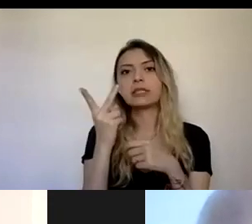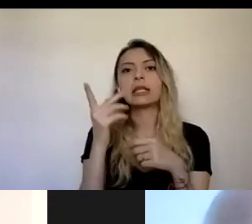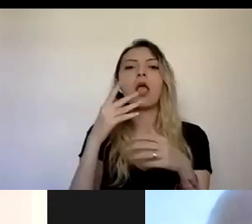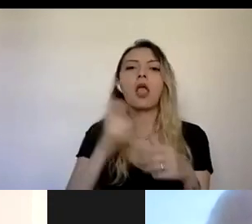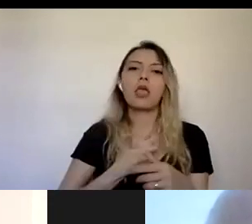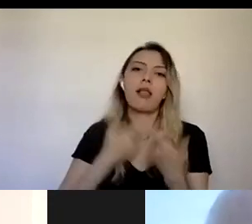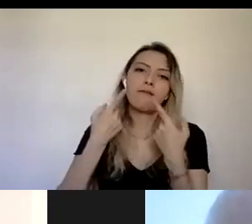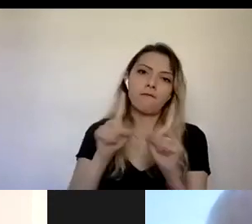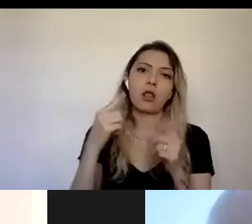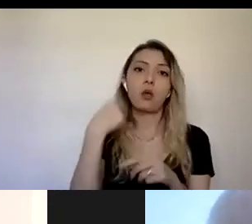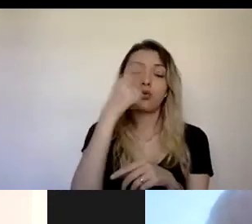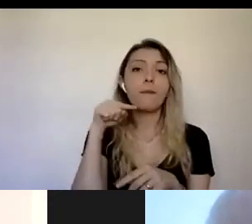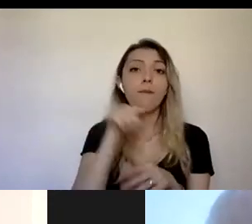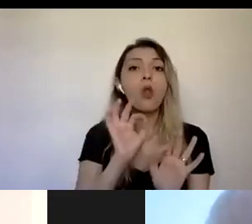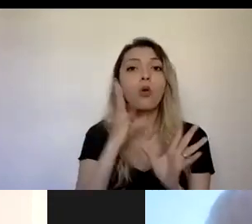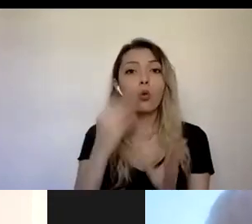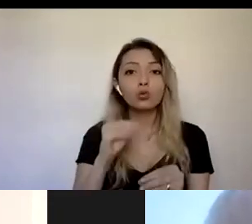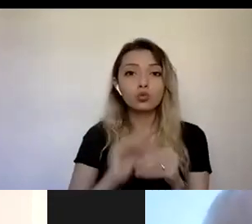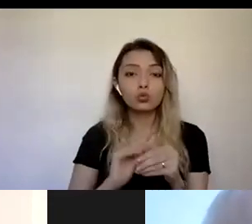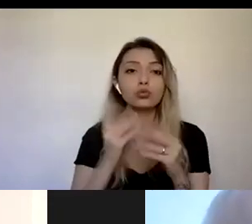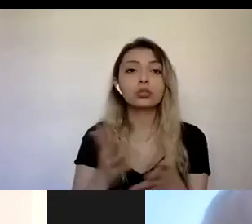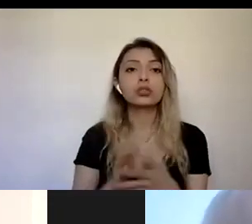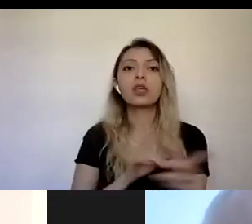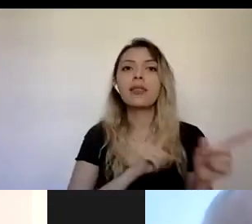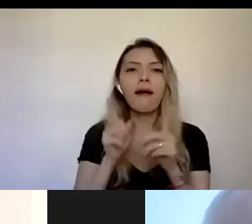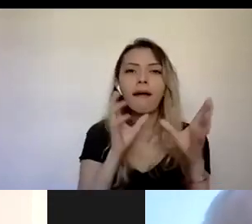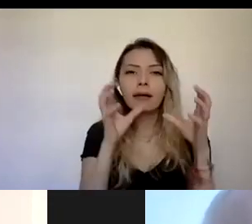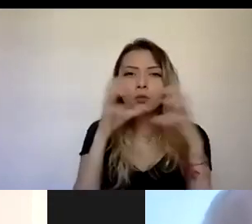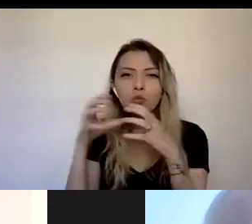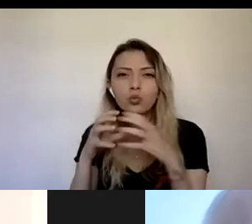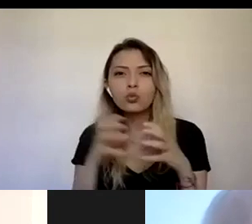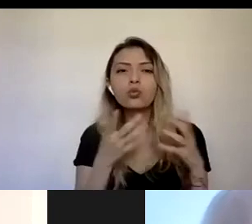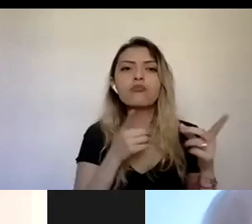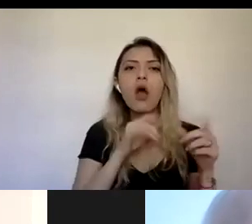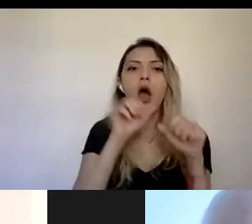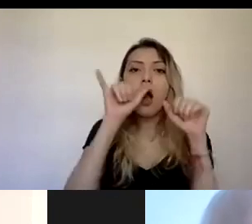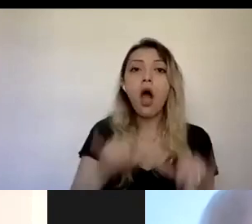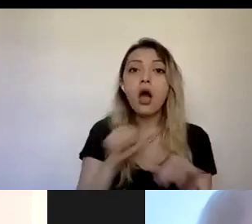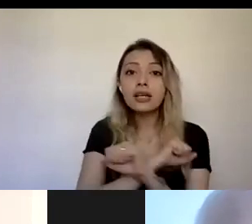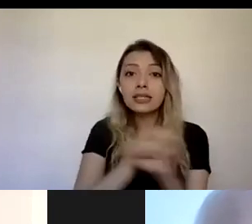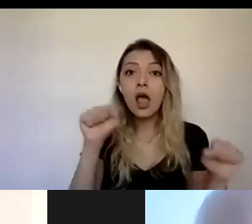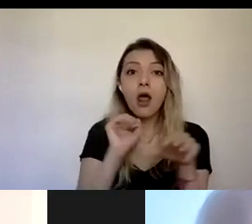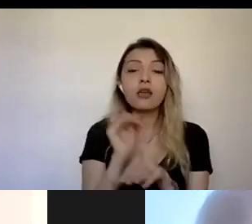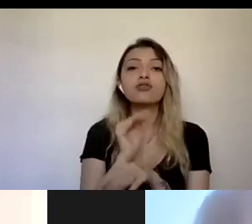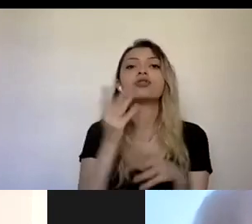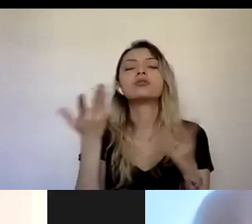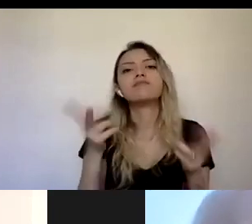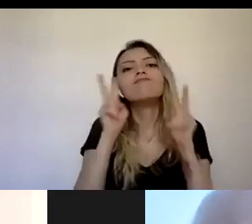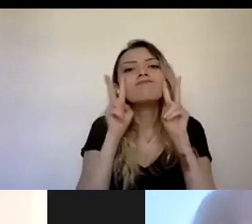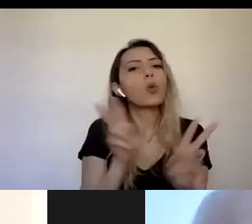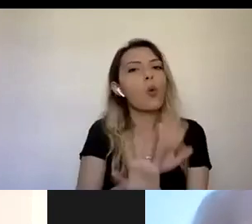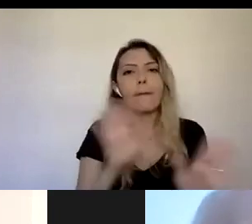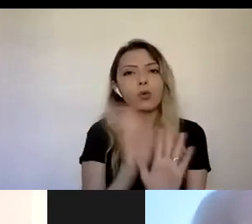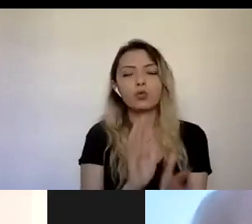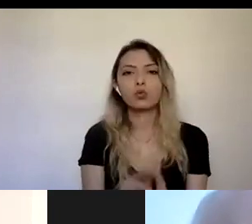Böyle olduğunda da aslında hangi grupların hak ihlaline daha fazla uğradığını göremiyoruz.